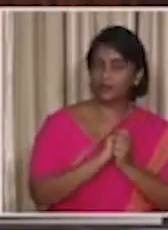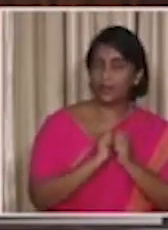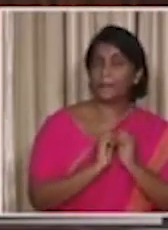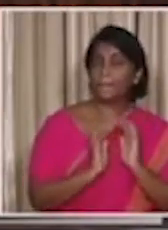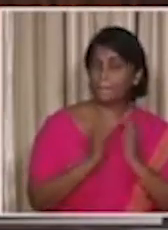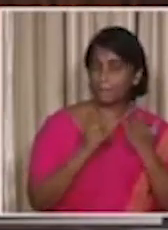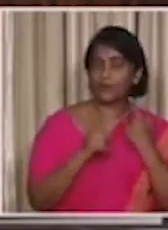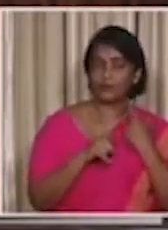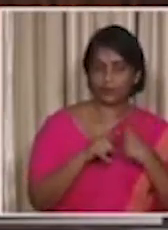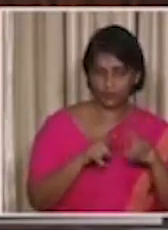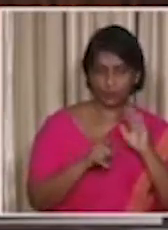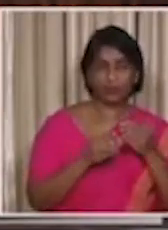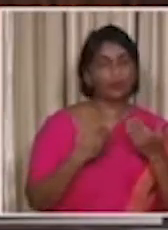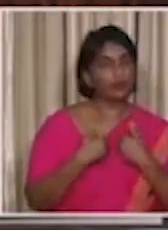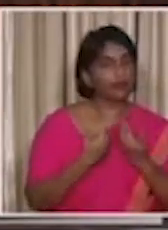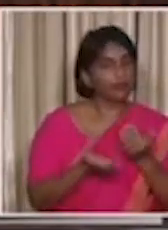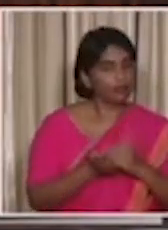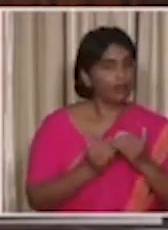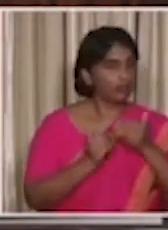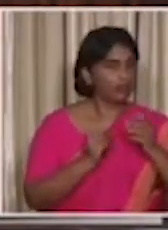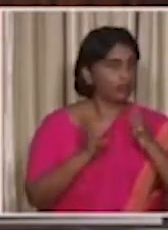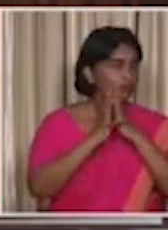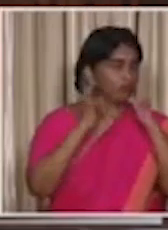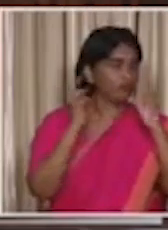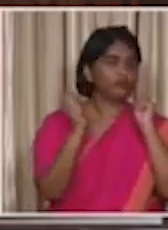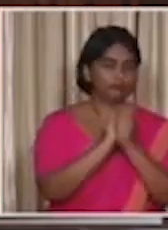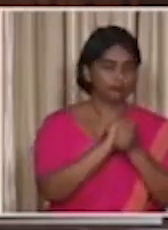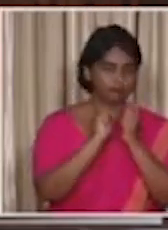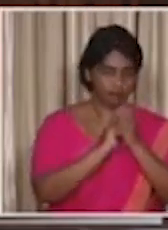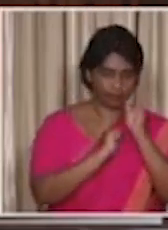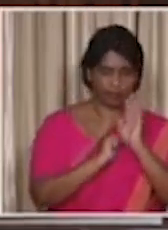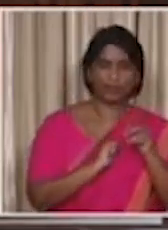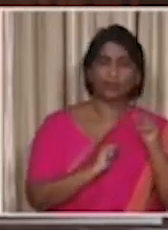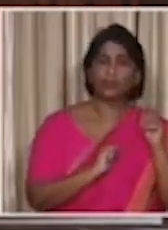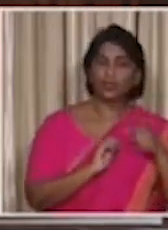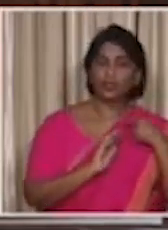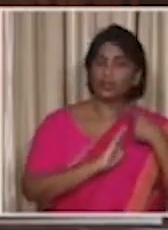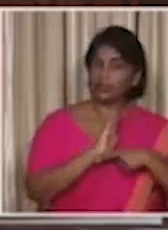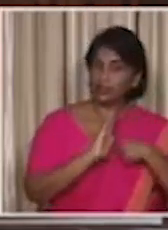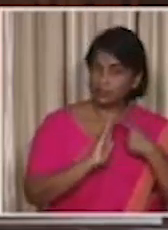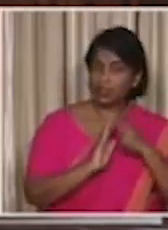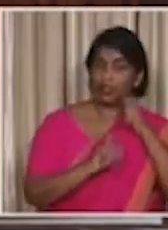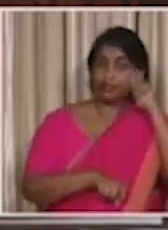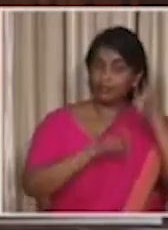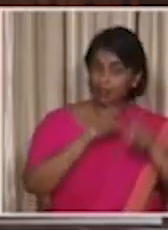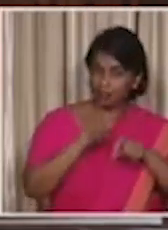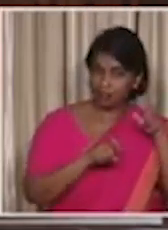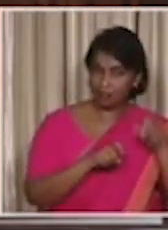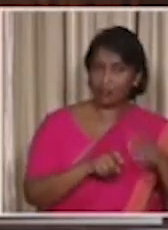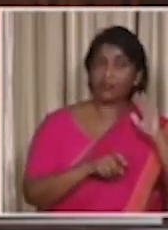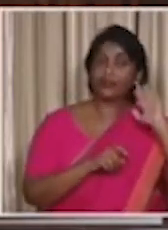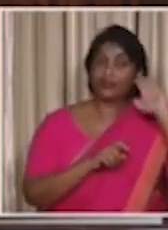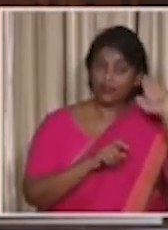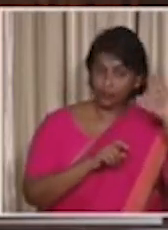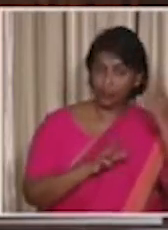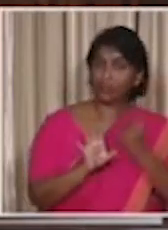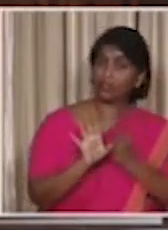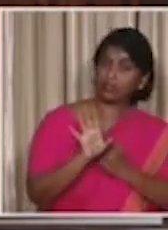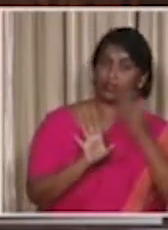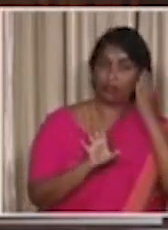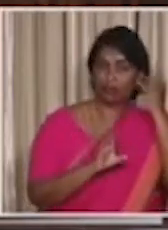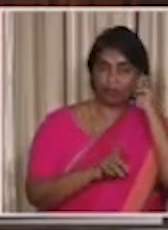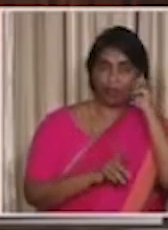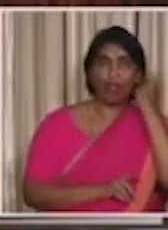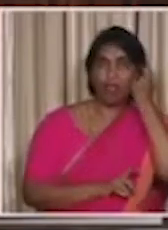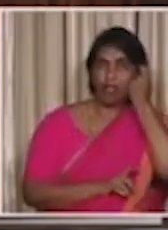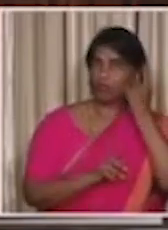ආරම්භයක් පමණයි. අප තවත් බොහෝ වෙනස්කම් අප සිදු කළ යුතුයි. ශ්‍රී ලංකා වාසීන්ගේ විශේෂයෙන්ම තරුණ තරුණයන්ගේ